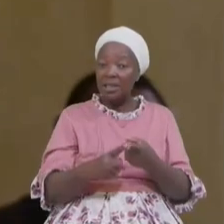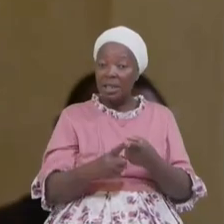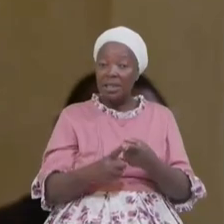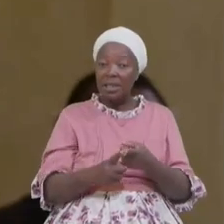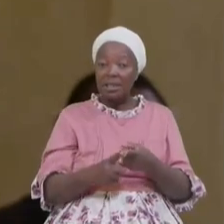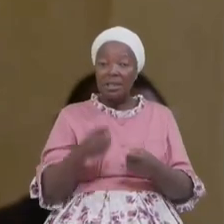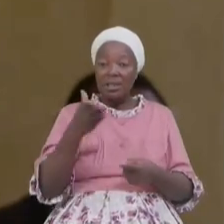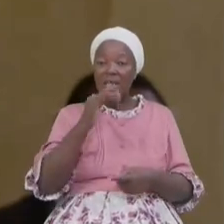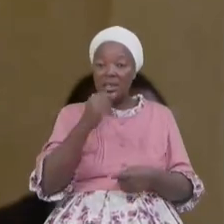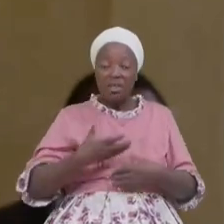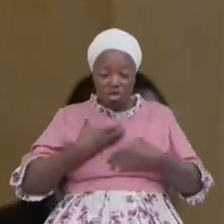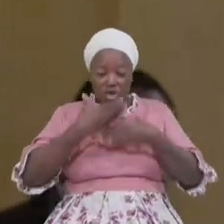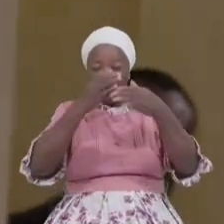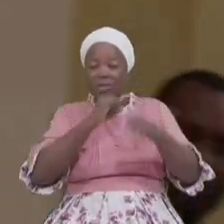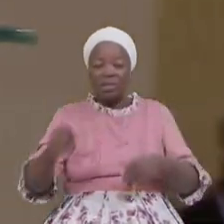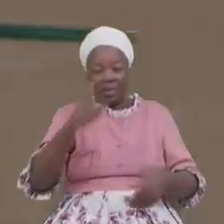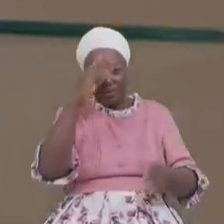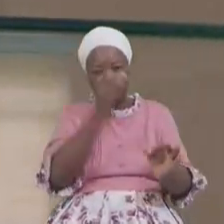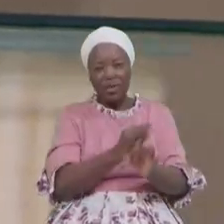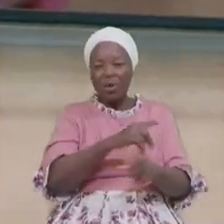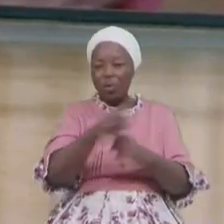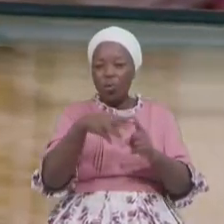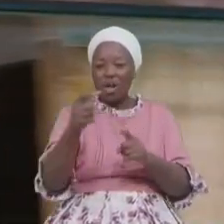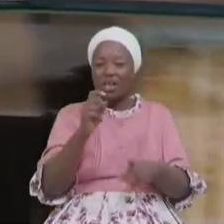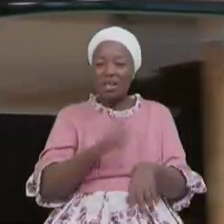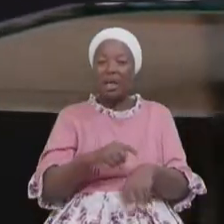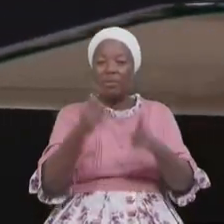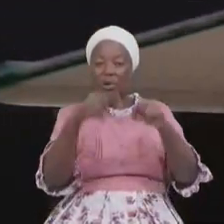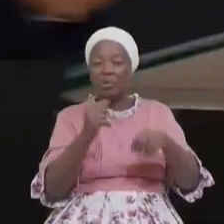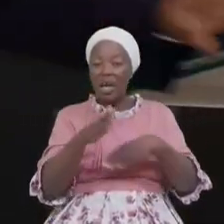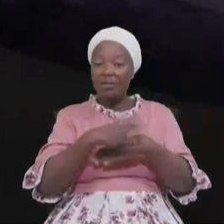crie. Quand le moment vient, après avoir